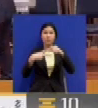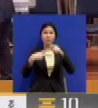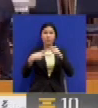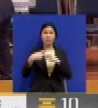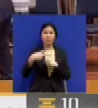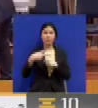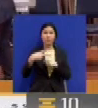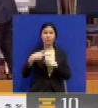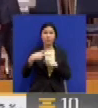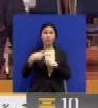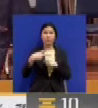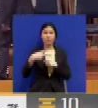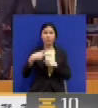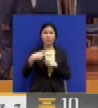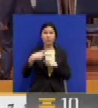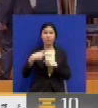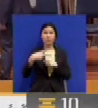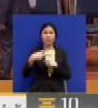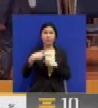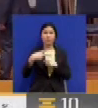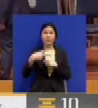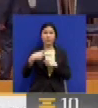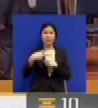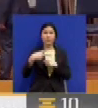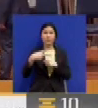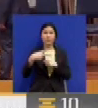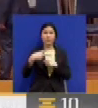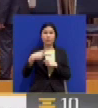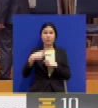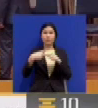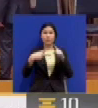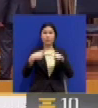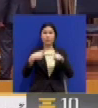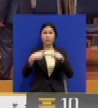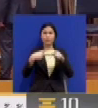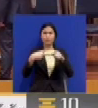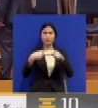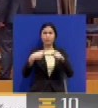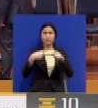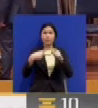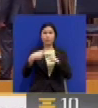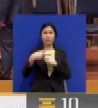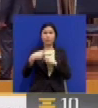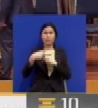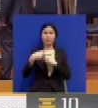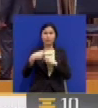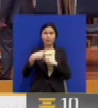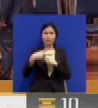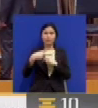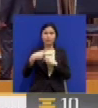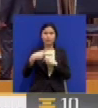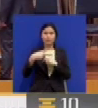าน คุยมาถึงจุดนี้เลยพี่โส คุยเมื่อคืนเป็นอย่างนี้เลยต่อรองขนาดนี้เขาว่าอย่างเงี้ยบอสถ้าหากว่